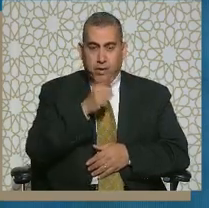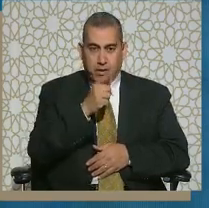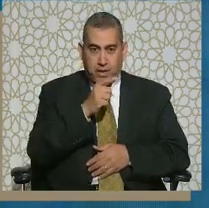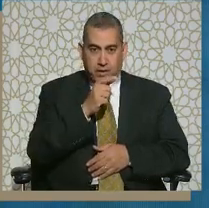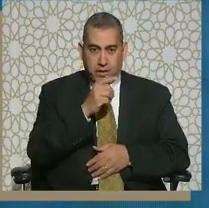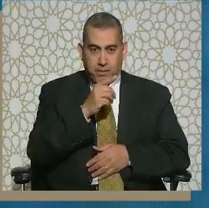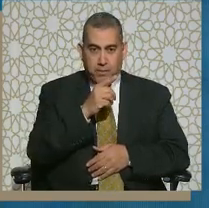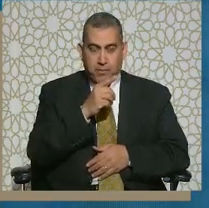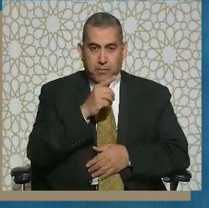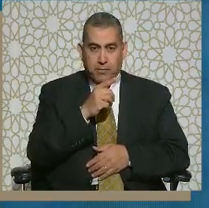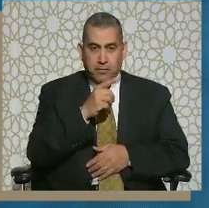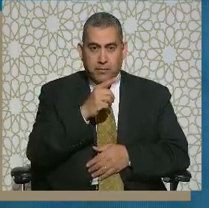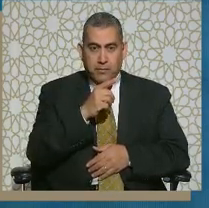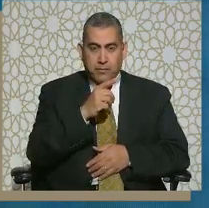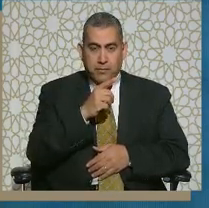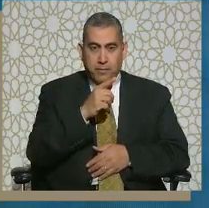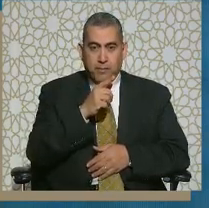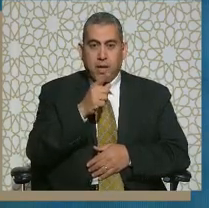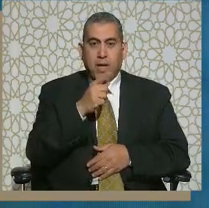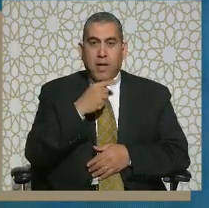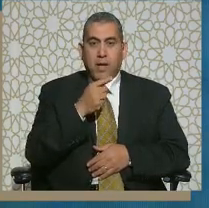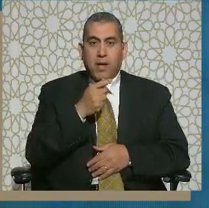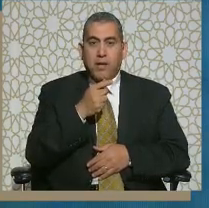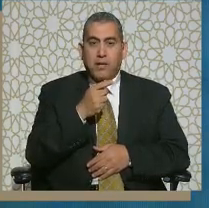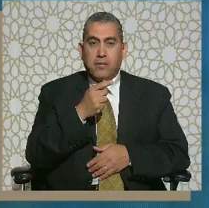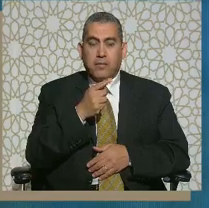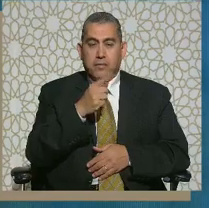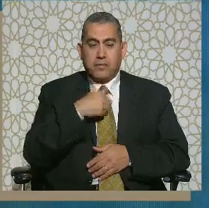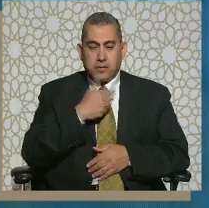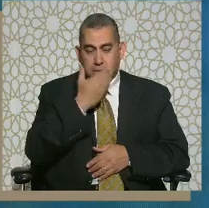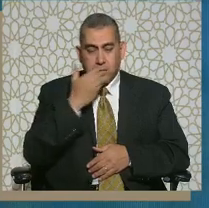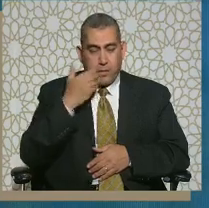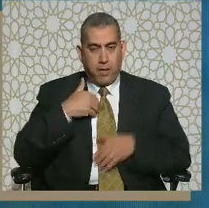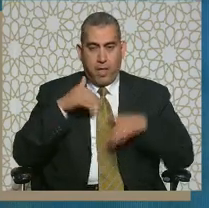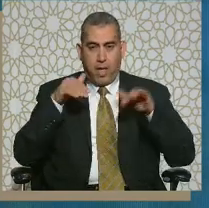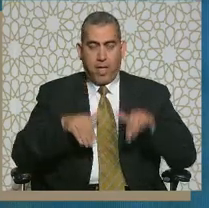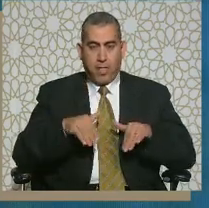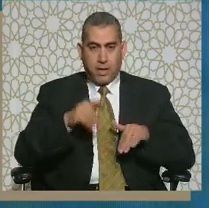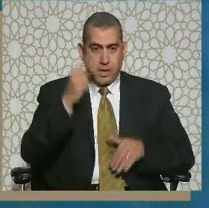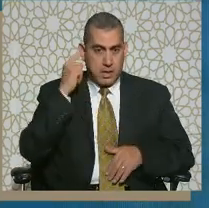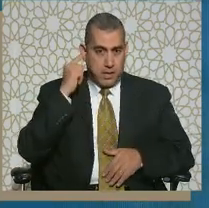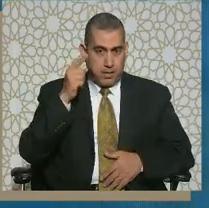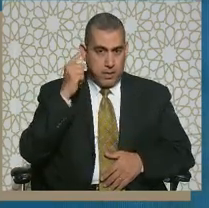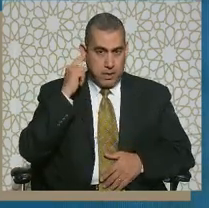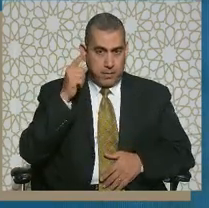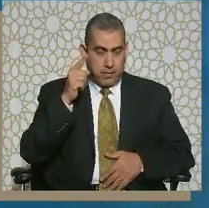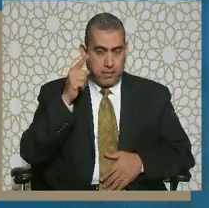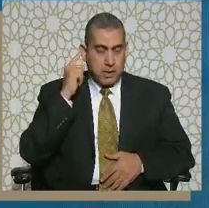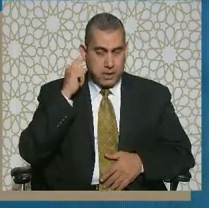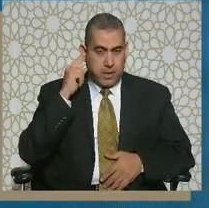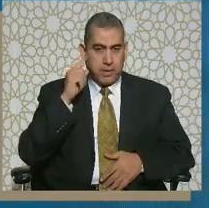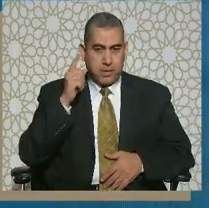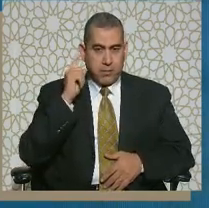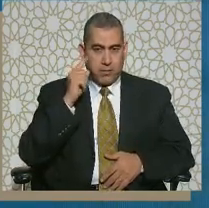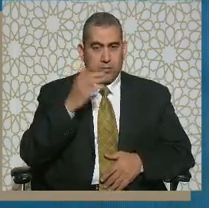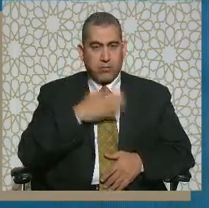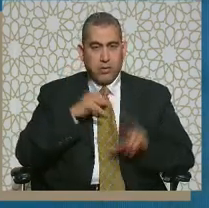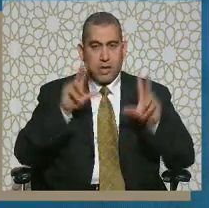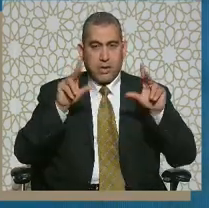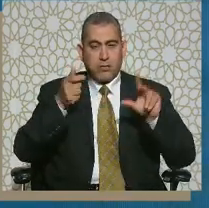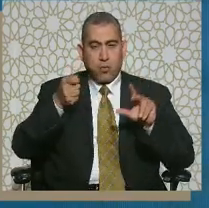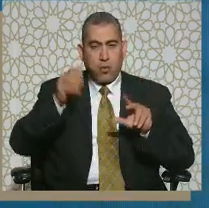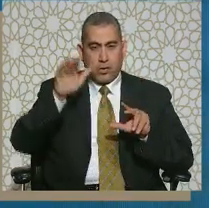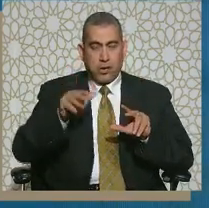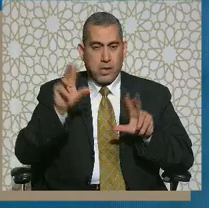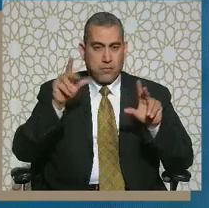انت بتقولي دلوقتي ان انت مش قادره تصومي انت سامعاني ايوه سامع حضرتك لا حضرتك وطي التليفزيون لو